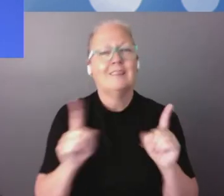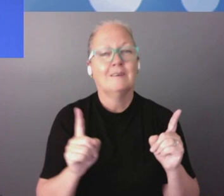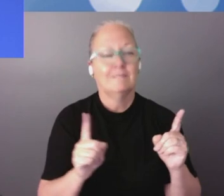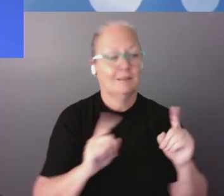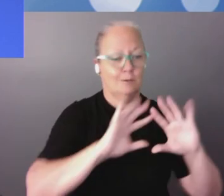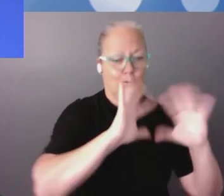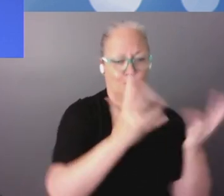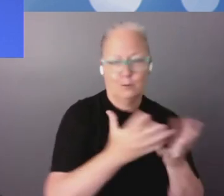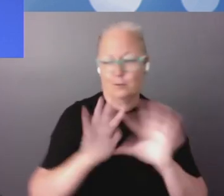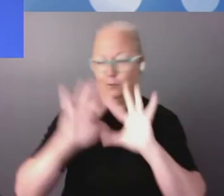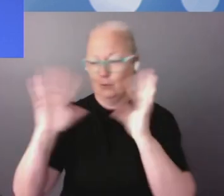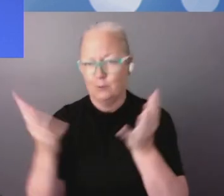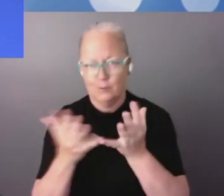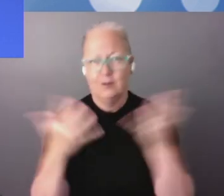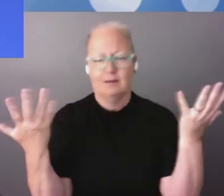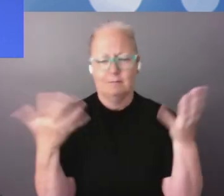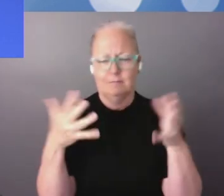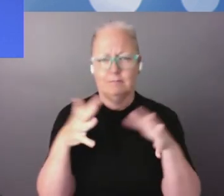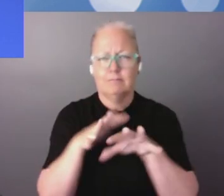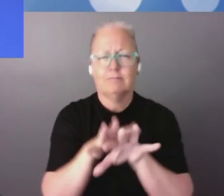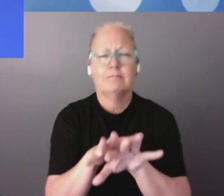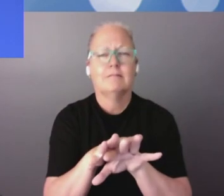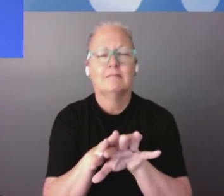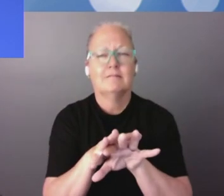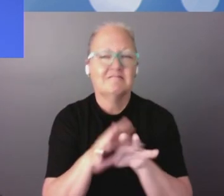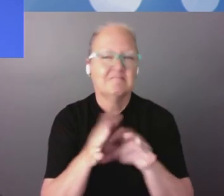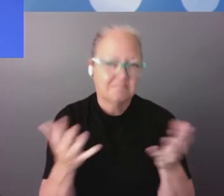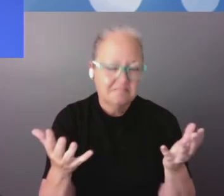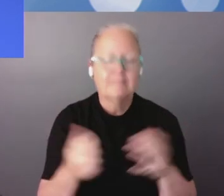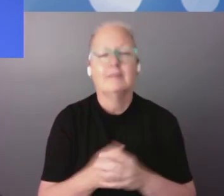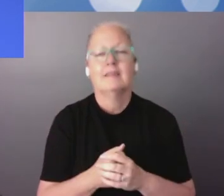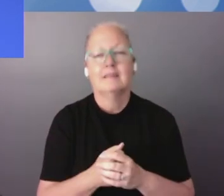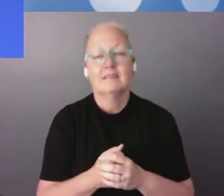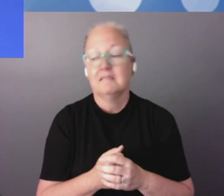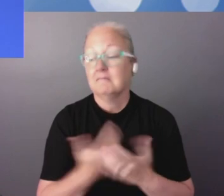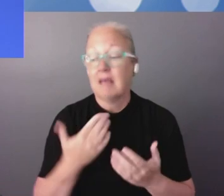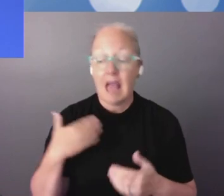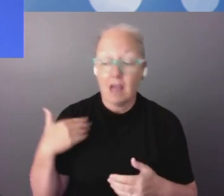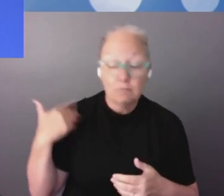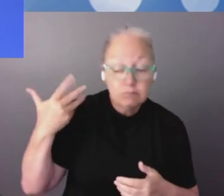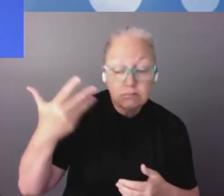活当中，在我们的各种事物当中，